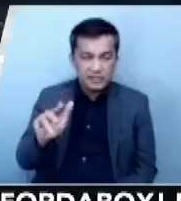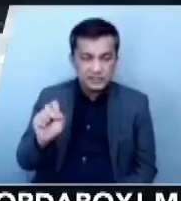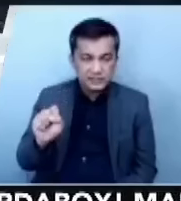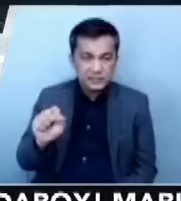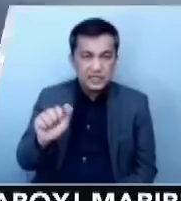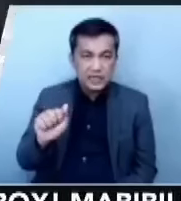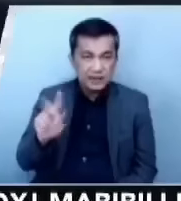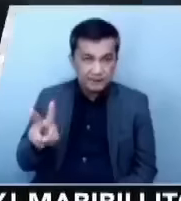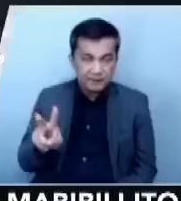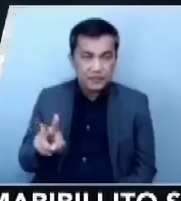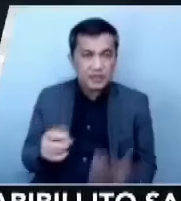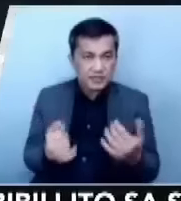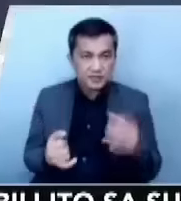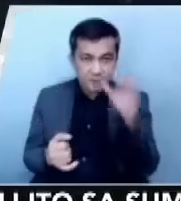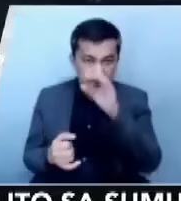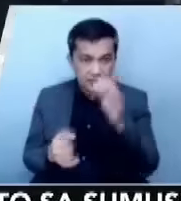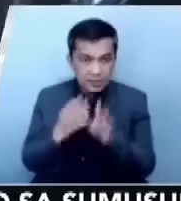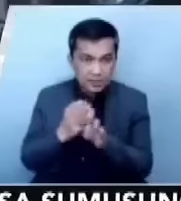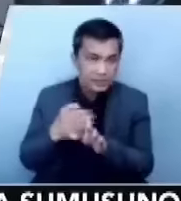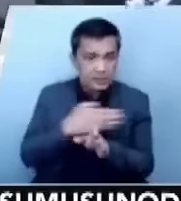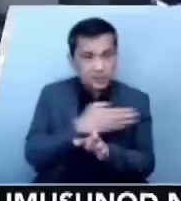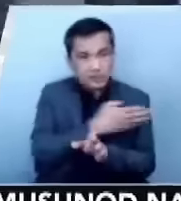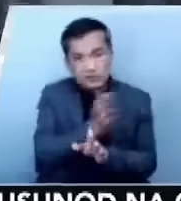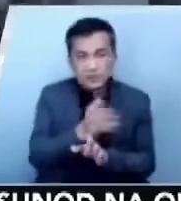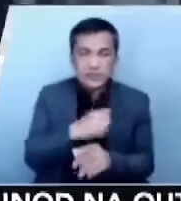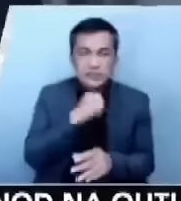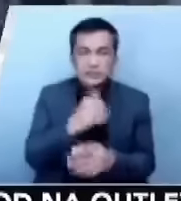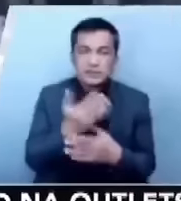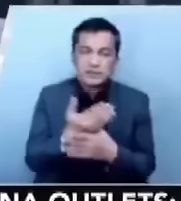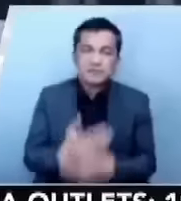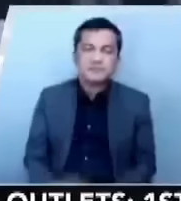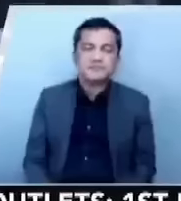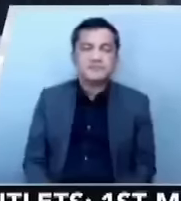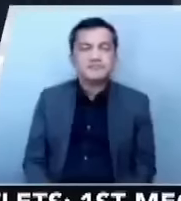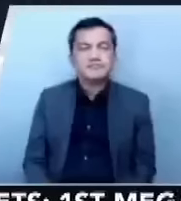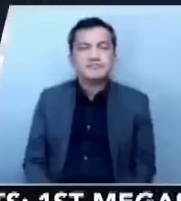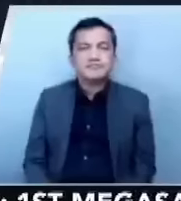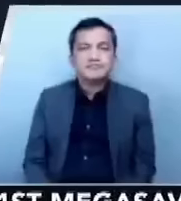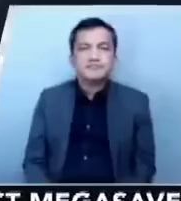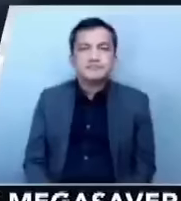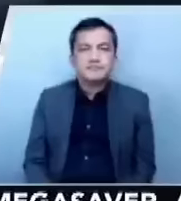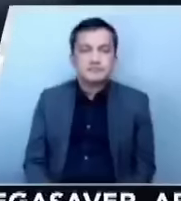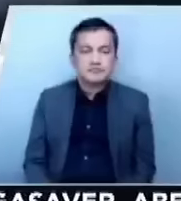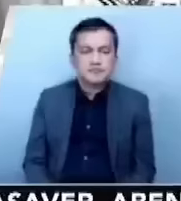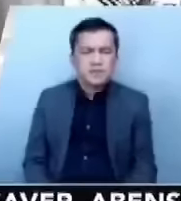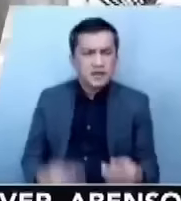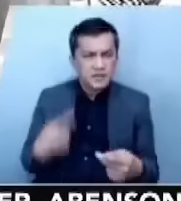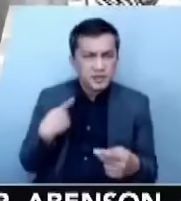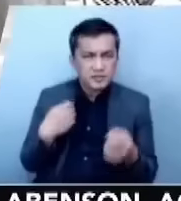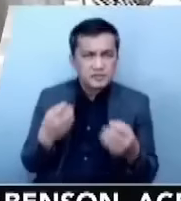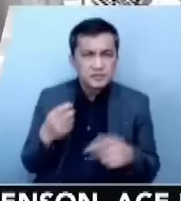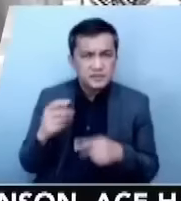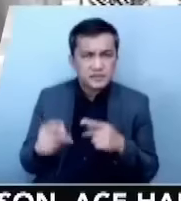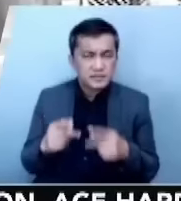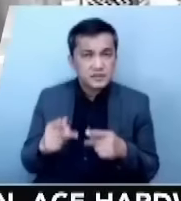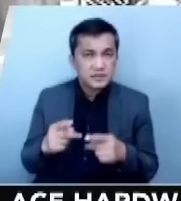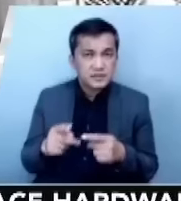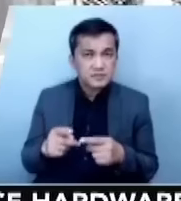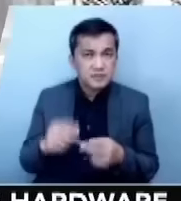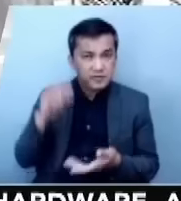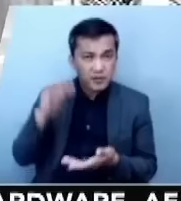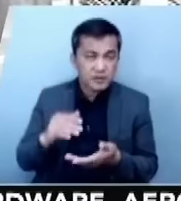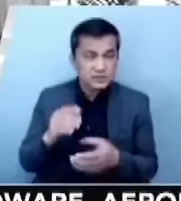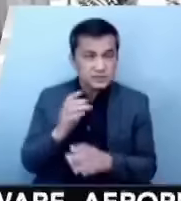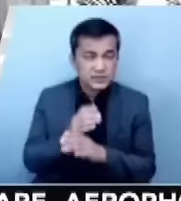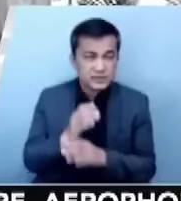na raw ng alternatibong ruta para di maabala. Most of the motorists naman at that time, kahit pa paano, medyo bawas yung mga sasakyan na dumadaan.